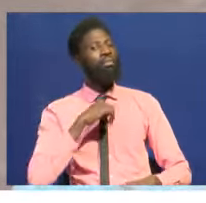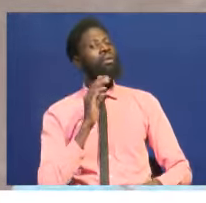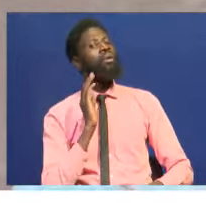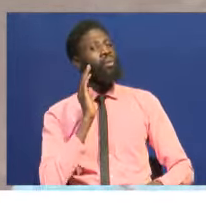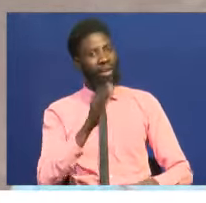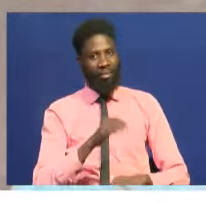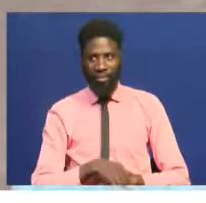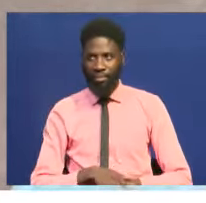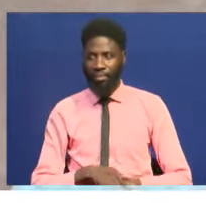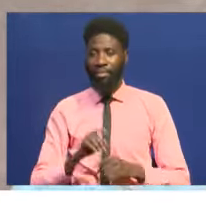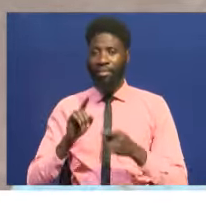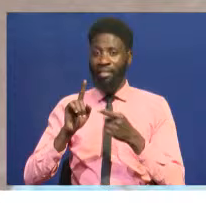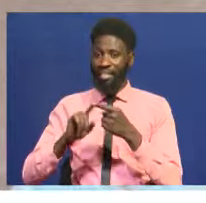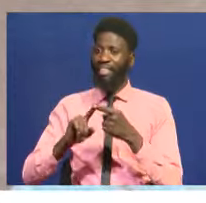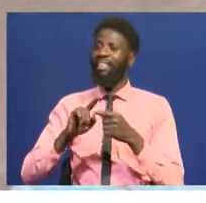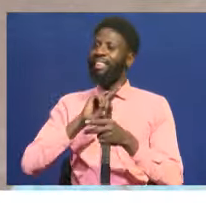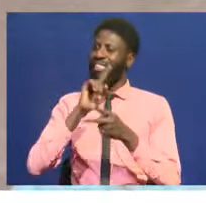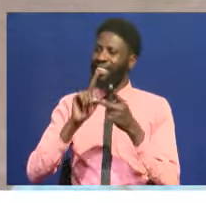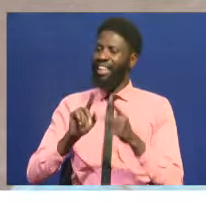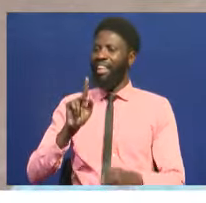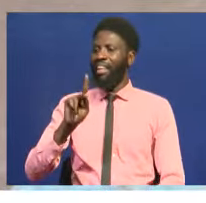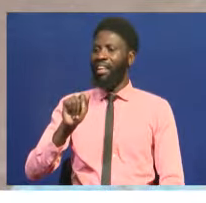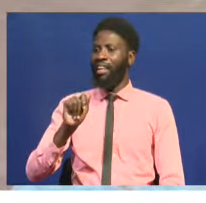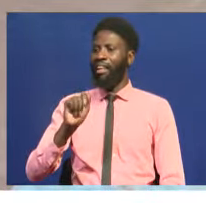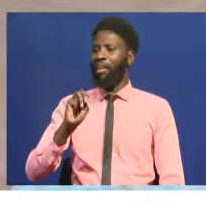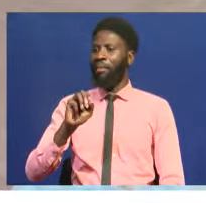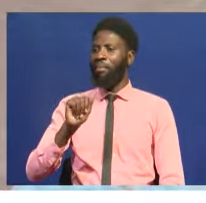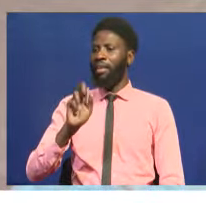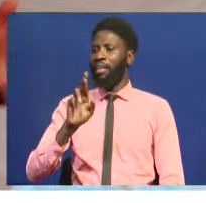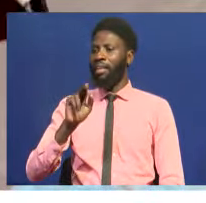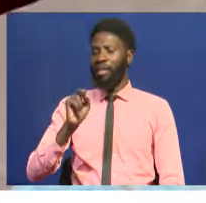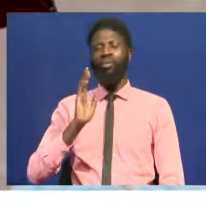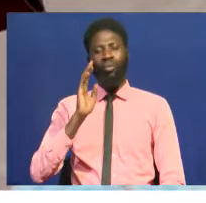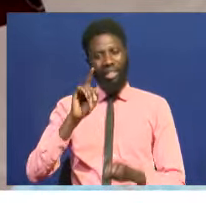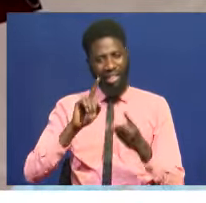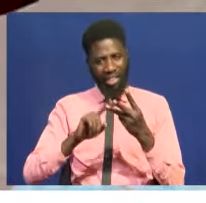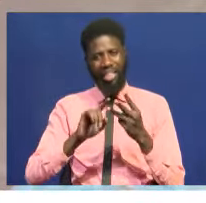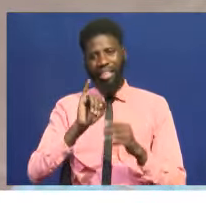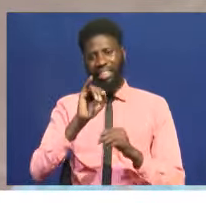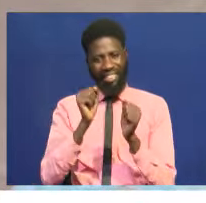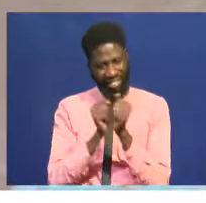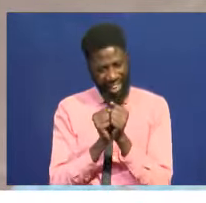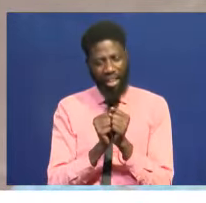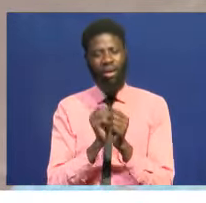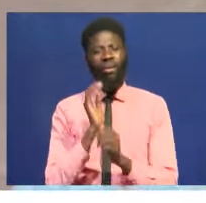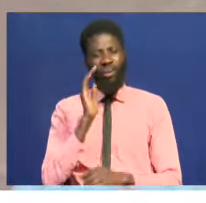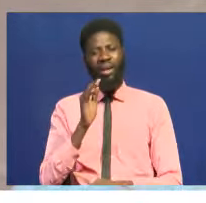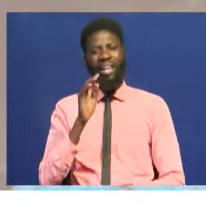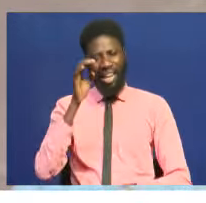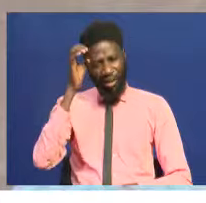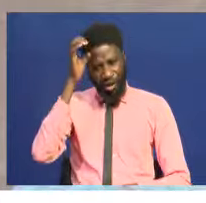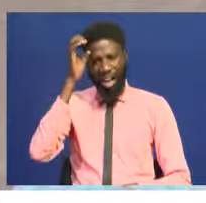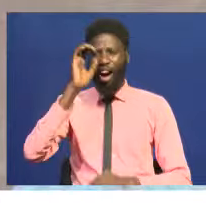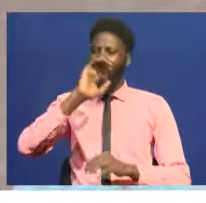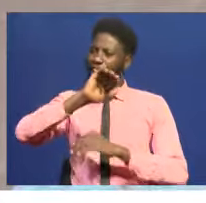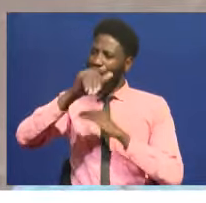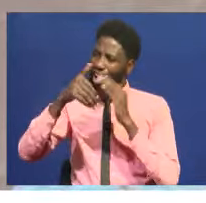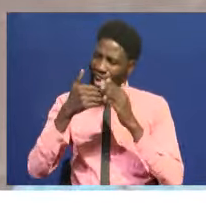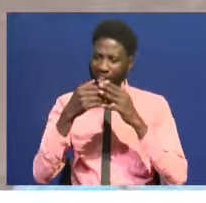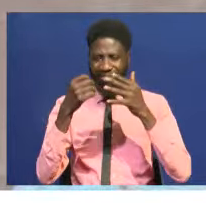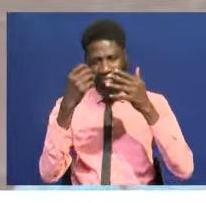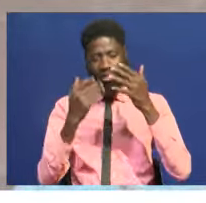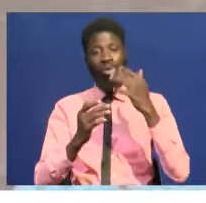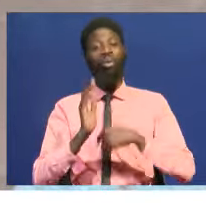Kiwanja ya Kamarin tutatengeneza. Kiwanja ya Iten tutatengeneza. Ile ya Eldoret tutatengeneza. Hizo zote. Kwa